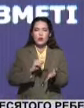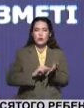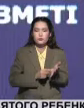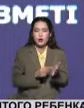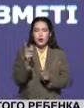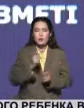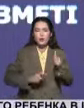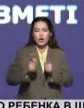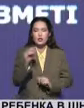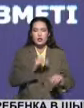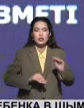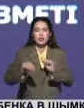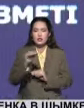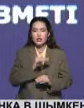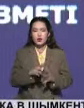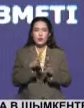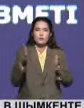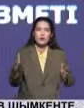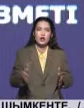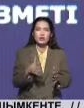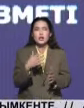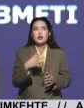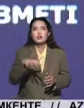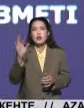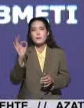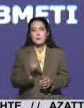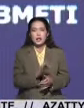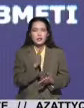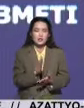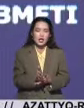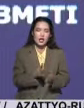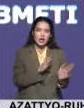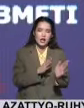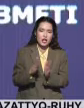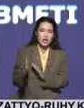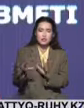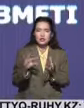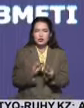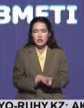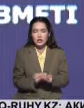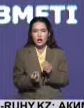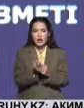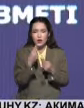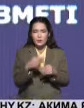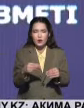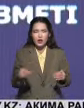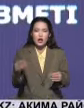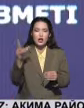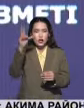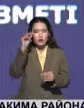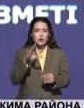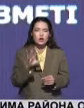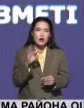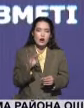молочной продукции составит более 50%. Для стабилизации цен на социально значимые продовольственные товары из местного